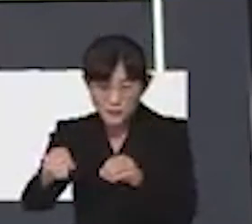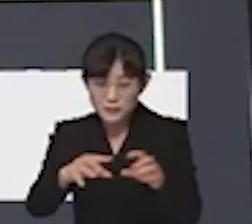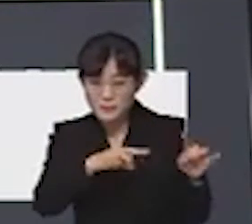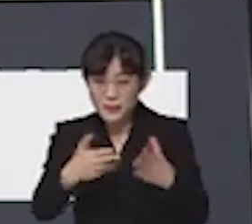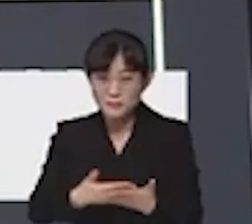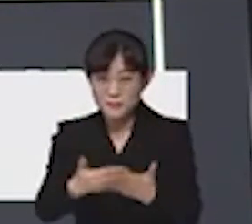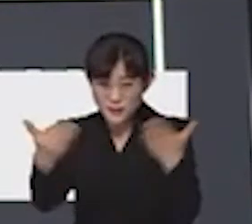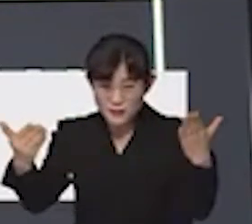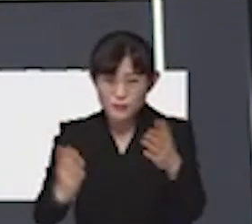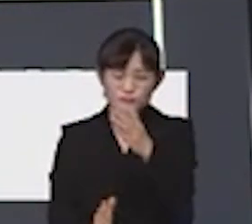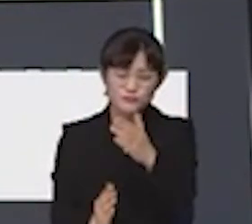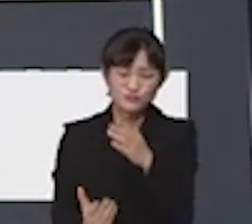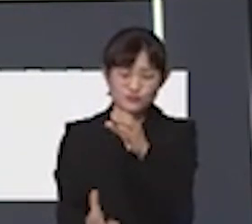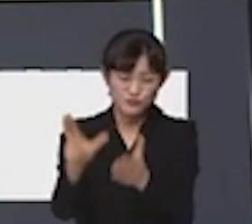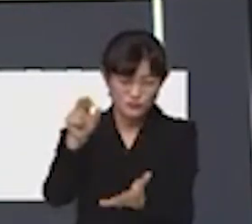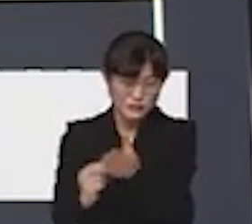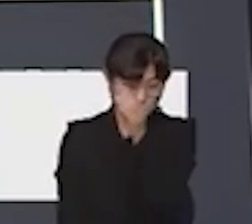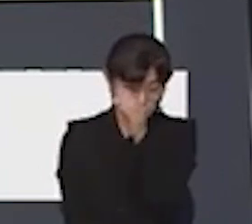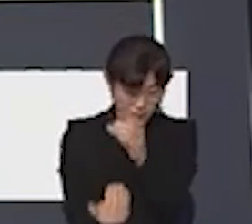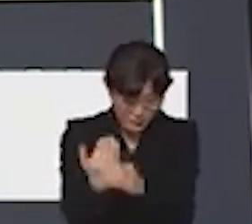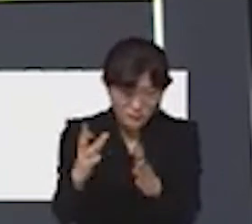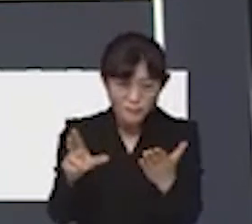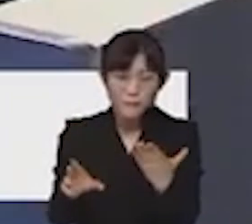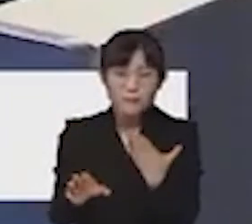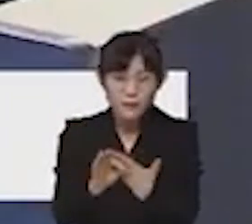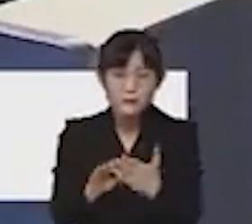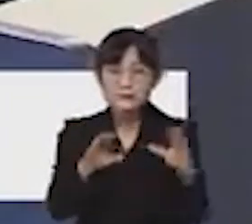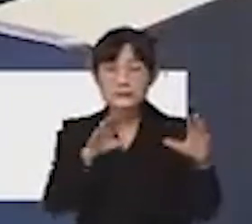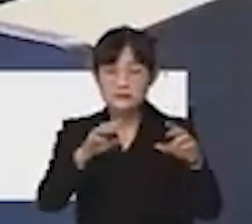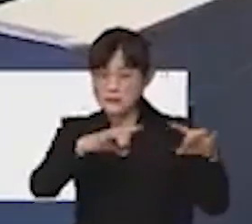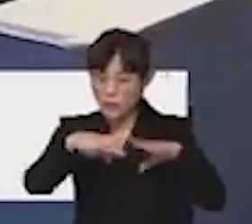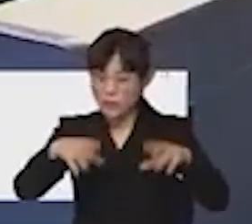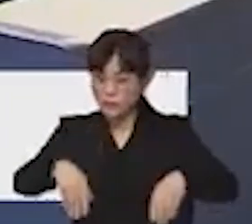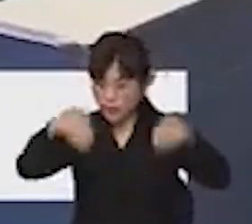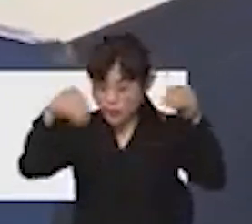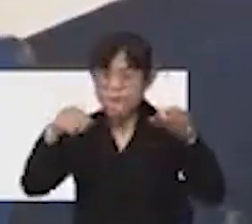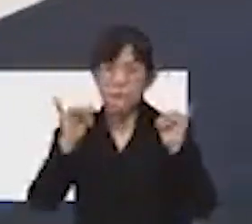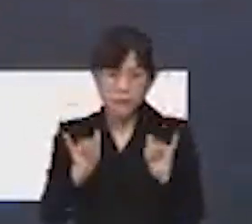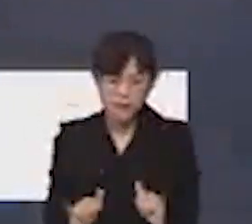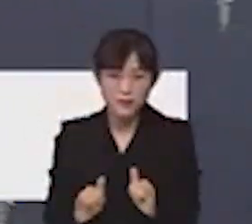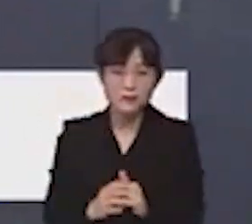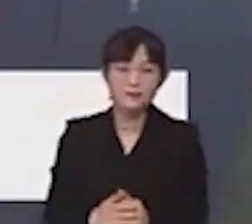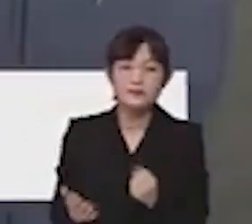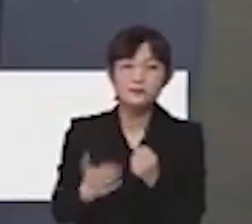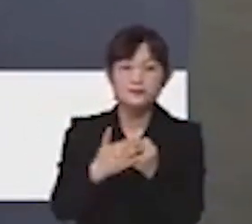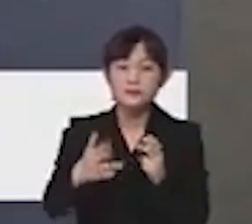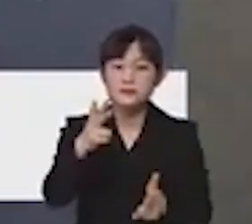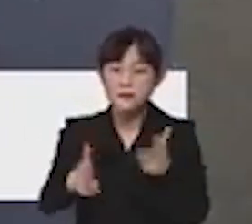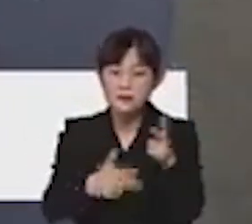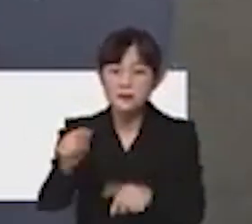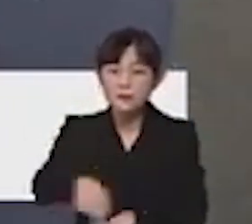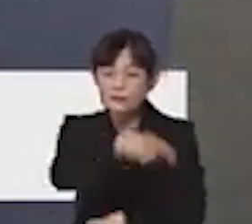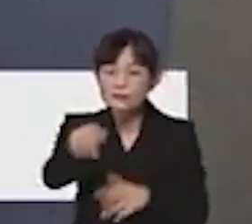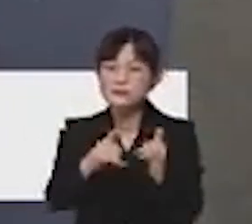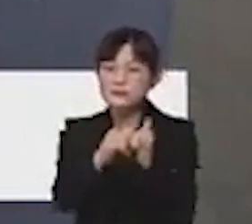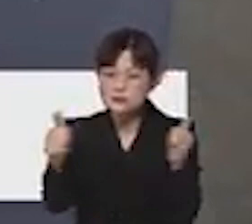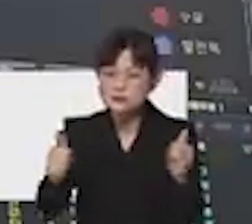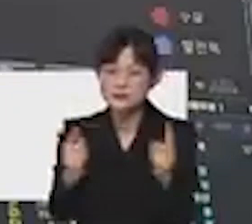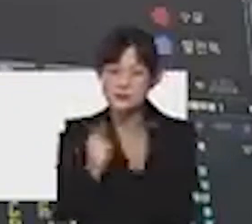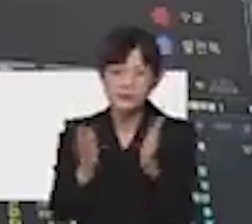그 역시 이제 정전으로 이어질 수 있습니다. 사업자분들이 이제 그 뭐 발전기를 일부 출력을 조정한다거나 이렇게 그